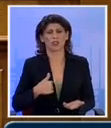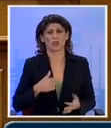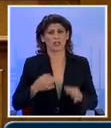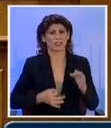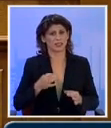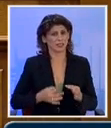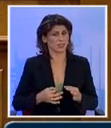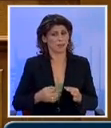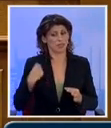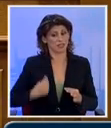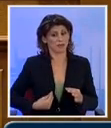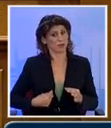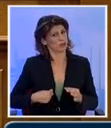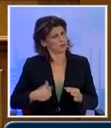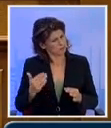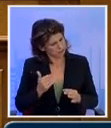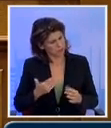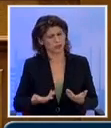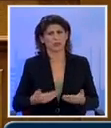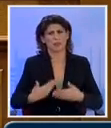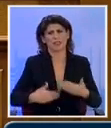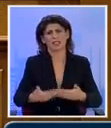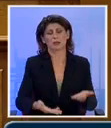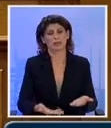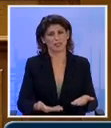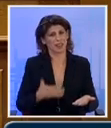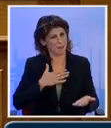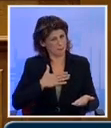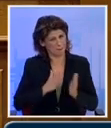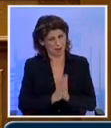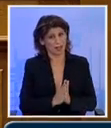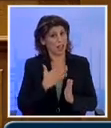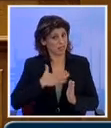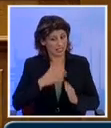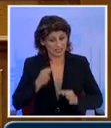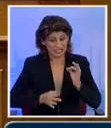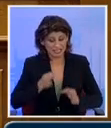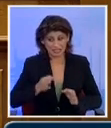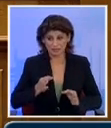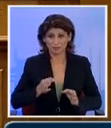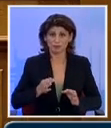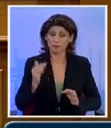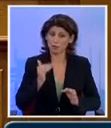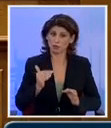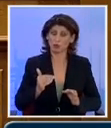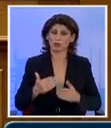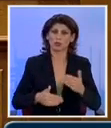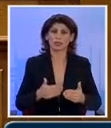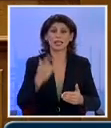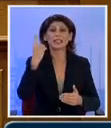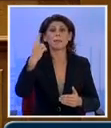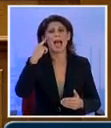δημόσια τακτικότερα. Αλλά κάντε μου μια χάρη. Αν θέλετε να συζητάμε τακτικότερα, παρακαλώ να έχετε μία